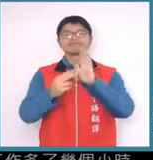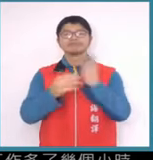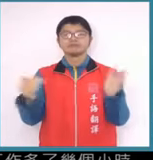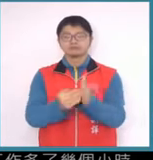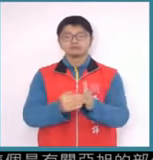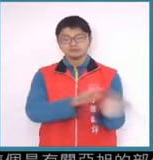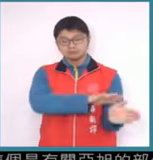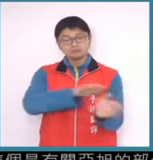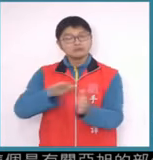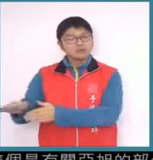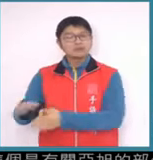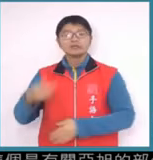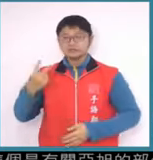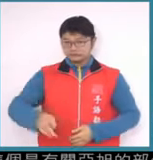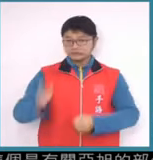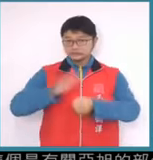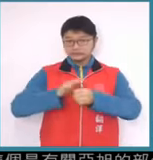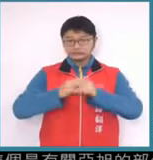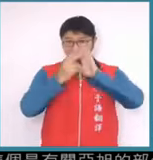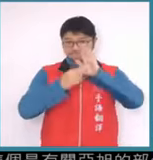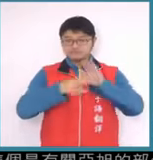另外我来说明一下哦，